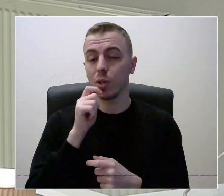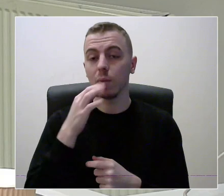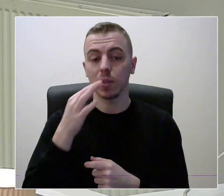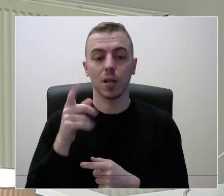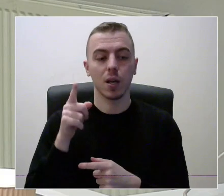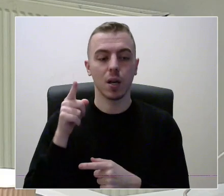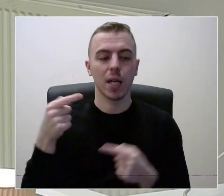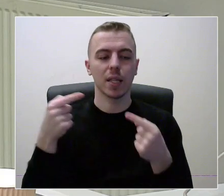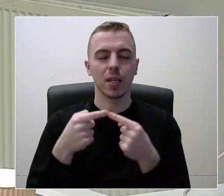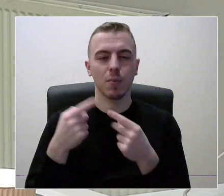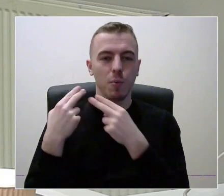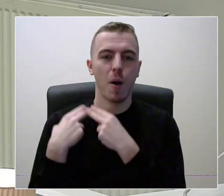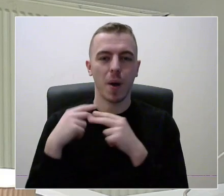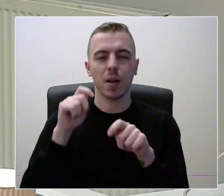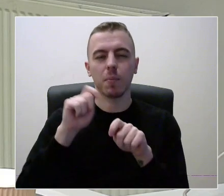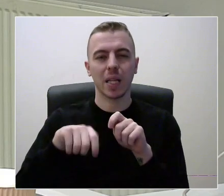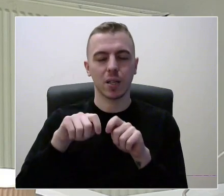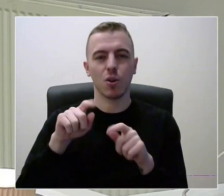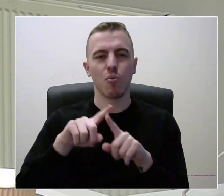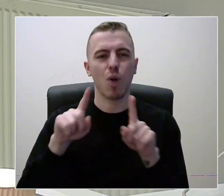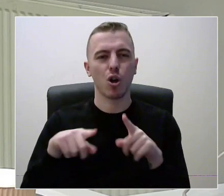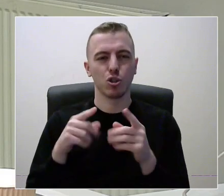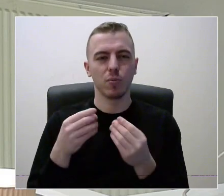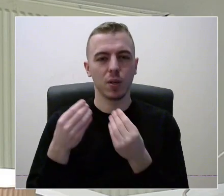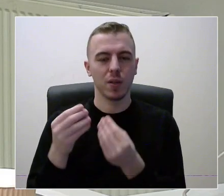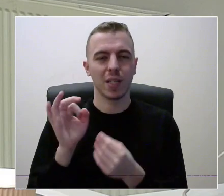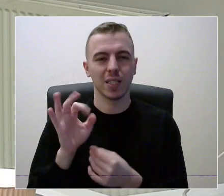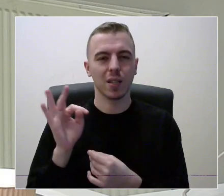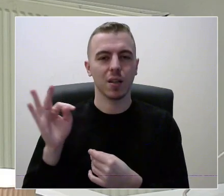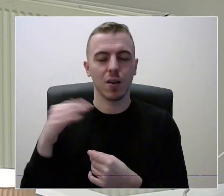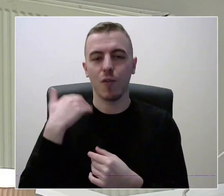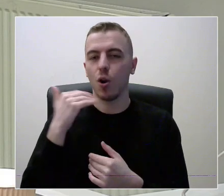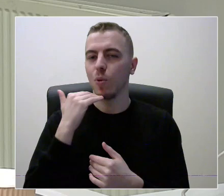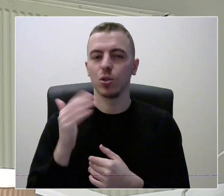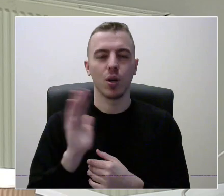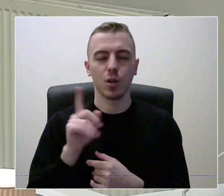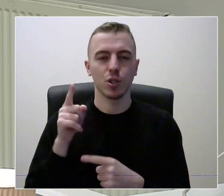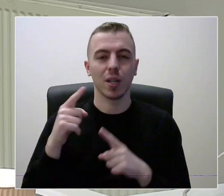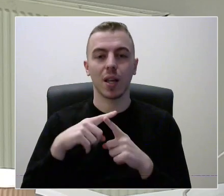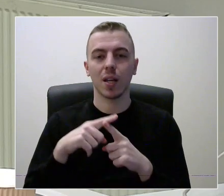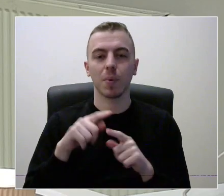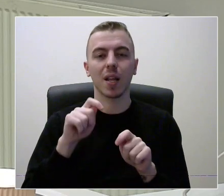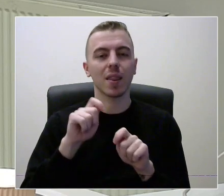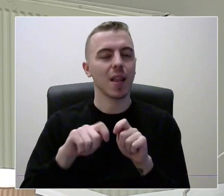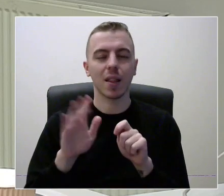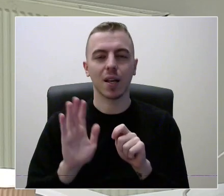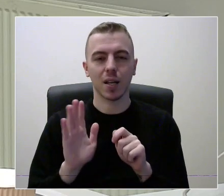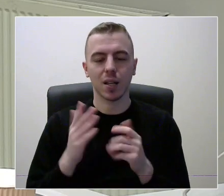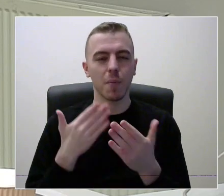tinkamumą eiti pareigas patikrino ir pažymą išdavė STT. Tiesa, vėliau paaiškėjo, jog ši tarnyba netikrina pateiktų